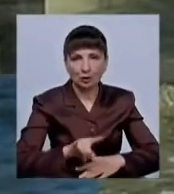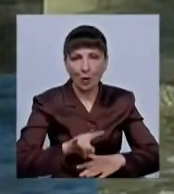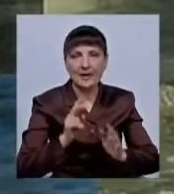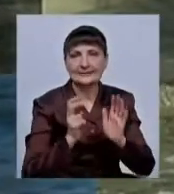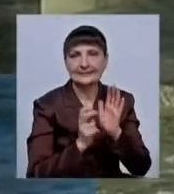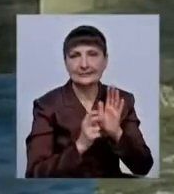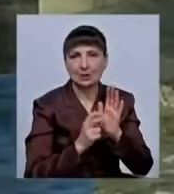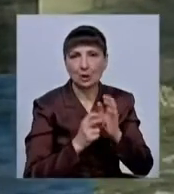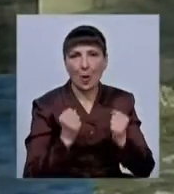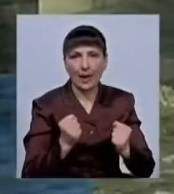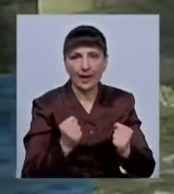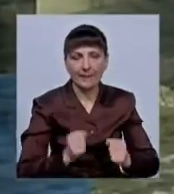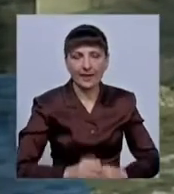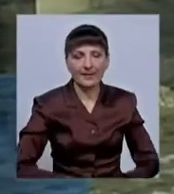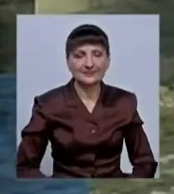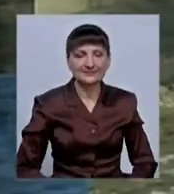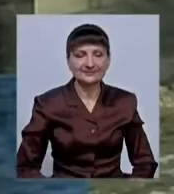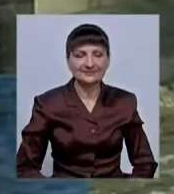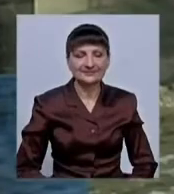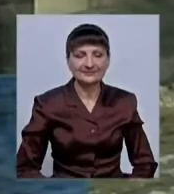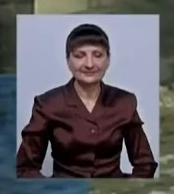каленого стекла.